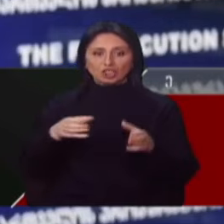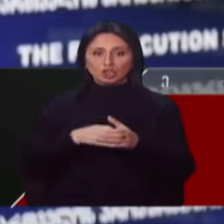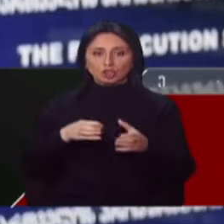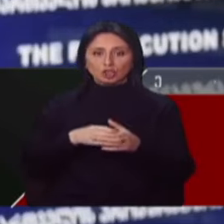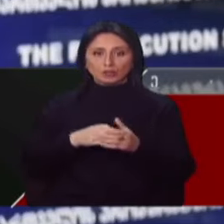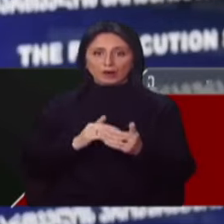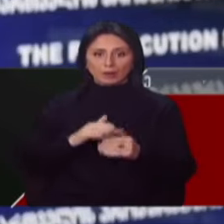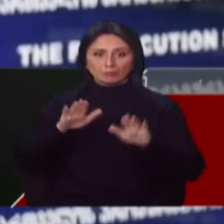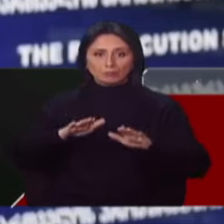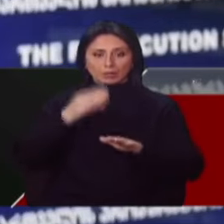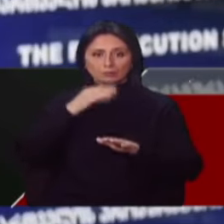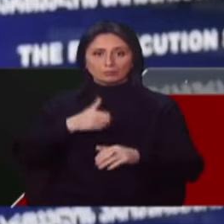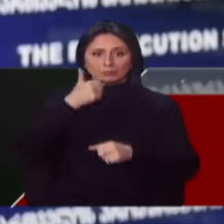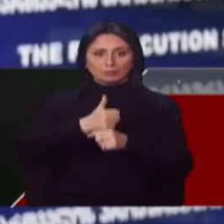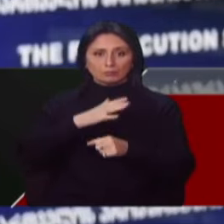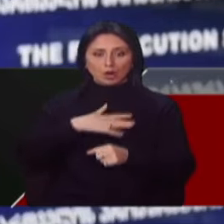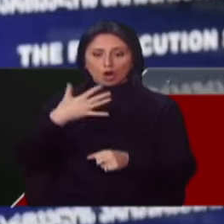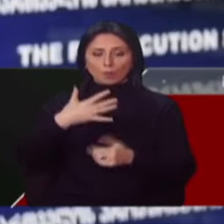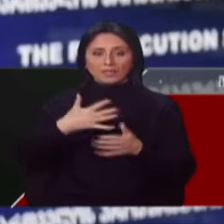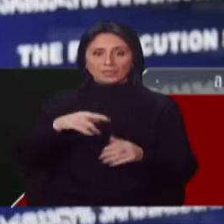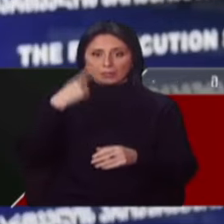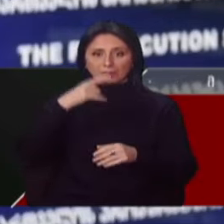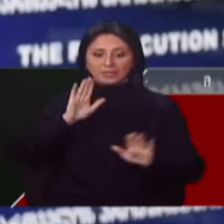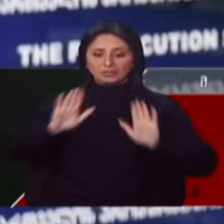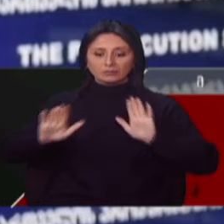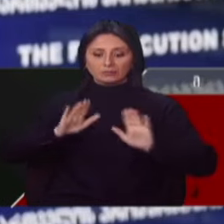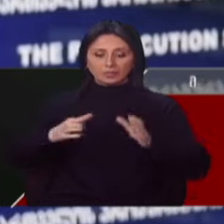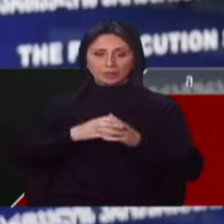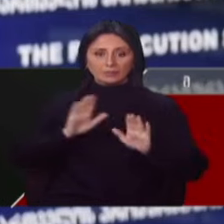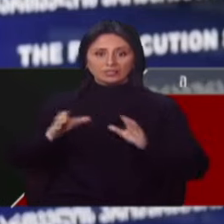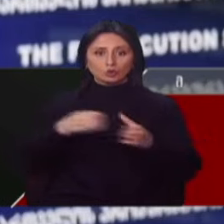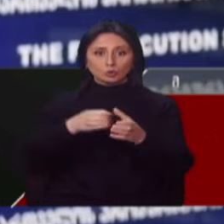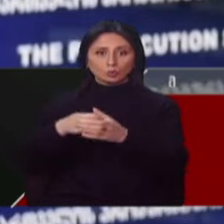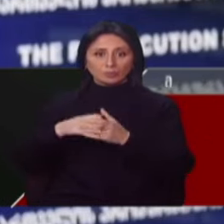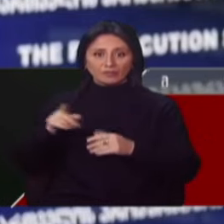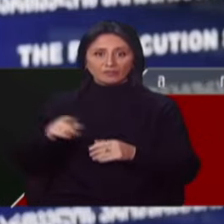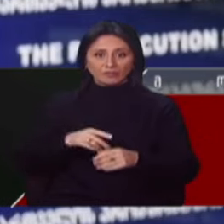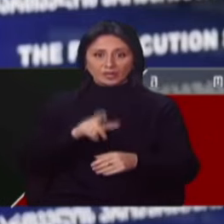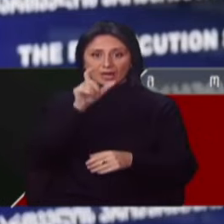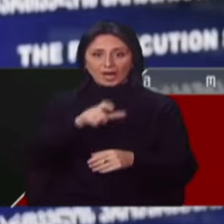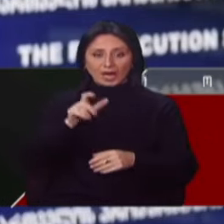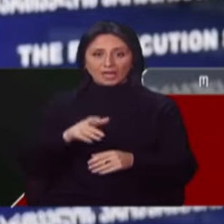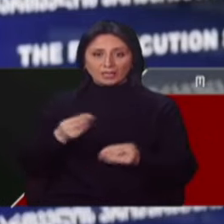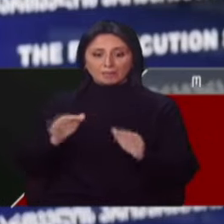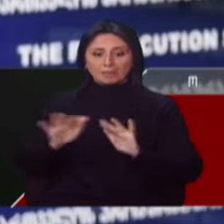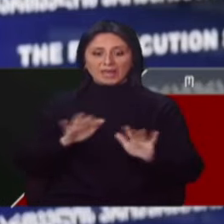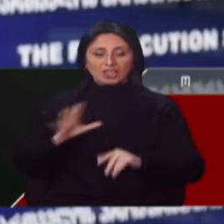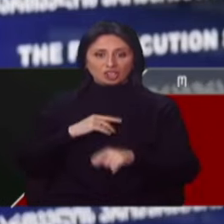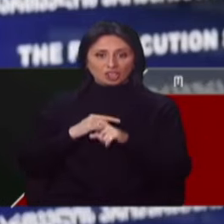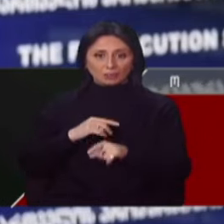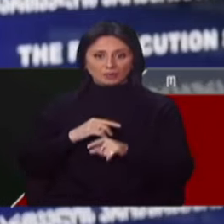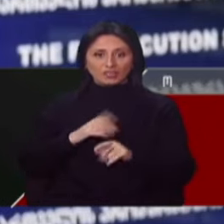ჯგუფში მაღალ პოზიციას იკავებდა და 50-ზე მეტი პირისგან შემდგარ ჯგუფს ხელმძღვანელობდა. Ის კლიენტთა მხარდაჭერის მენეჯერის